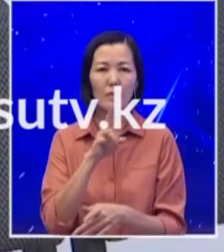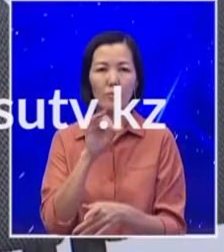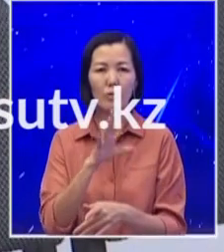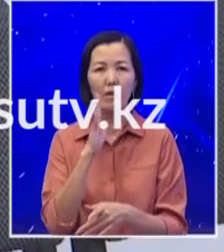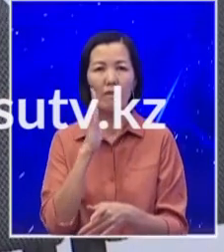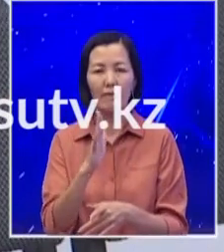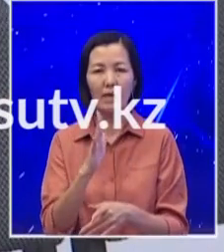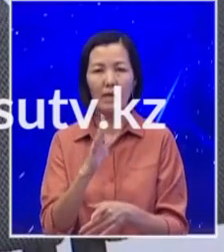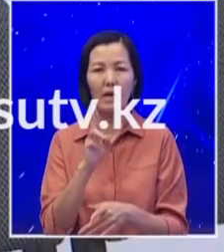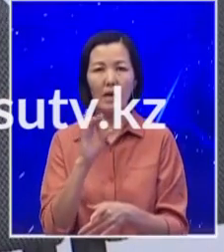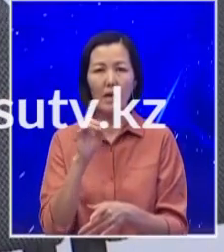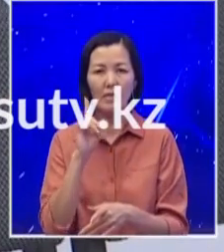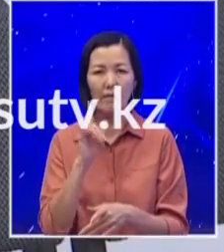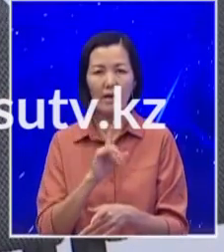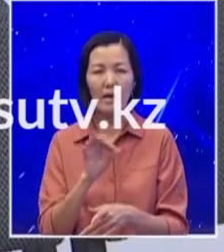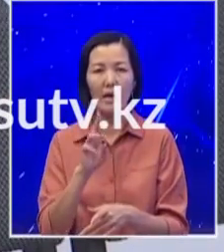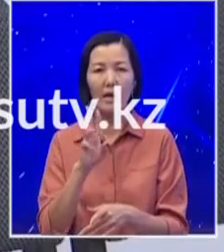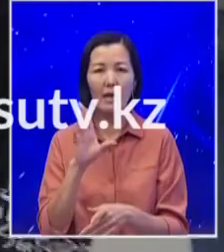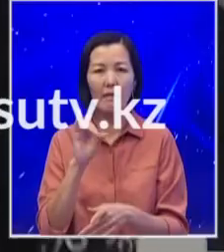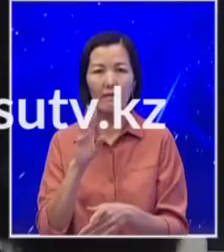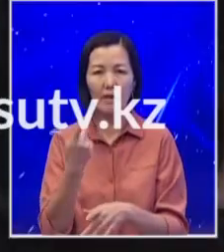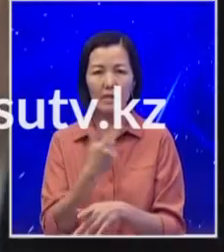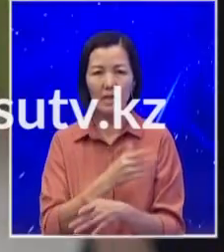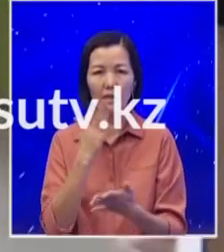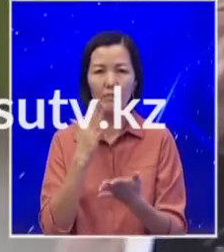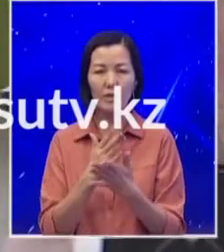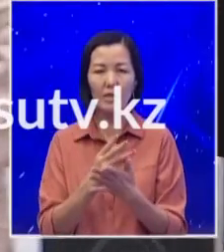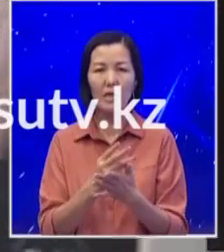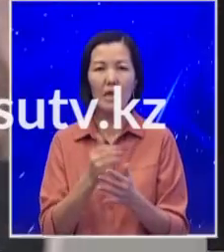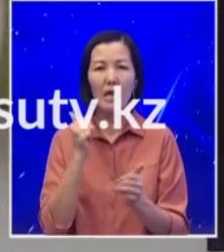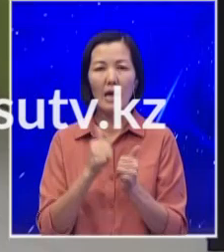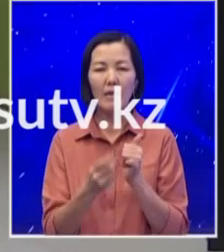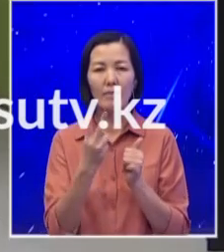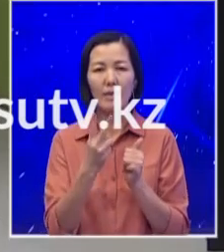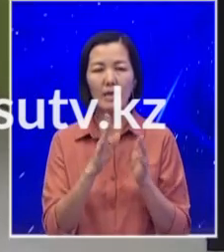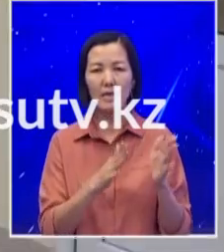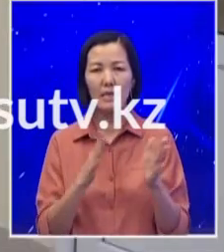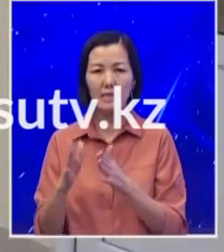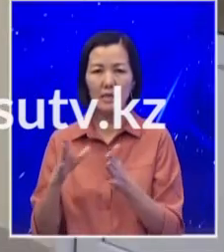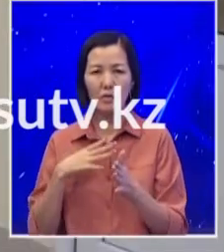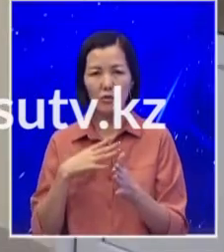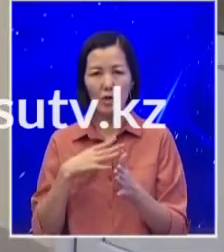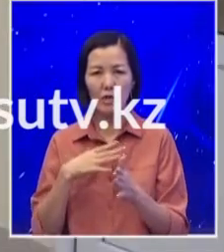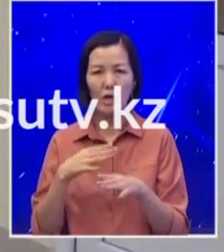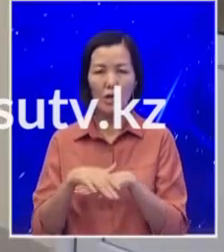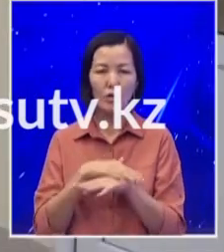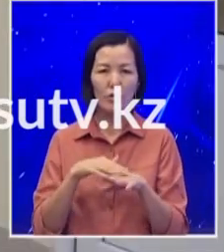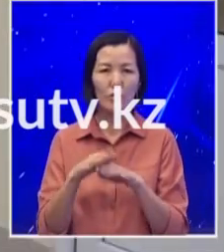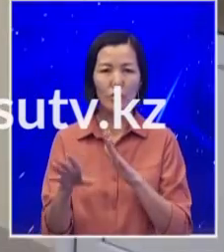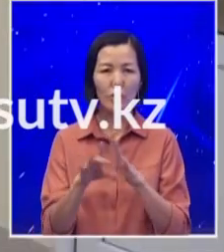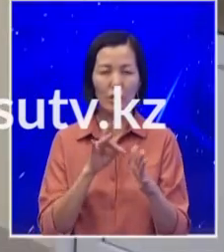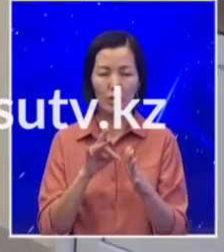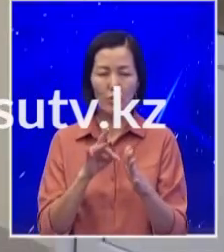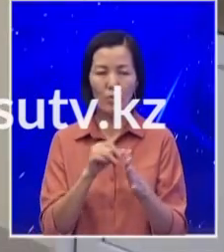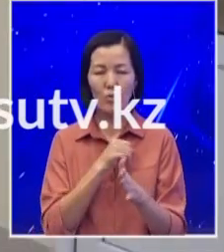Спутник V, Казвак және Хаятвак салынып жатыр. Оның әрбірі екі кезеңнен тұрады және тұрғындардың таңдауына